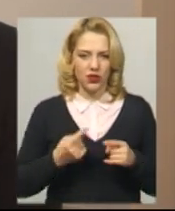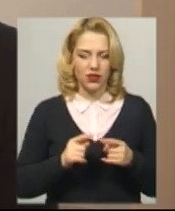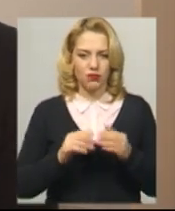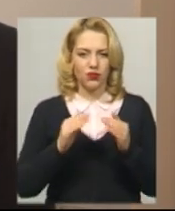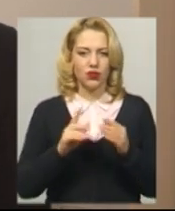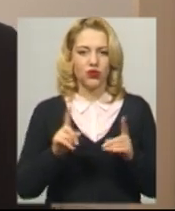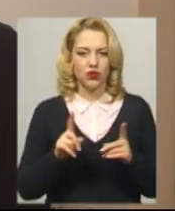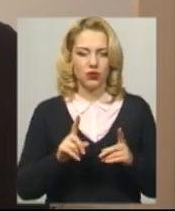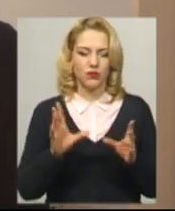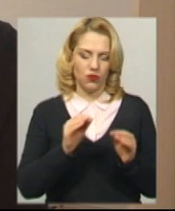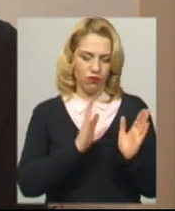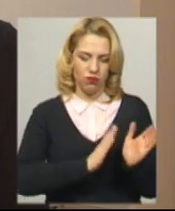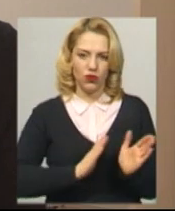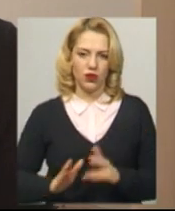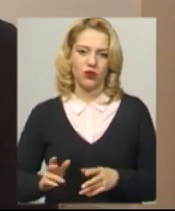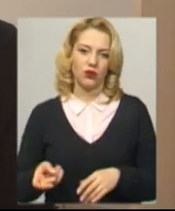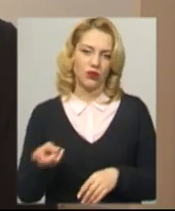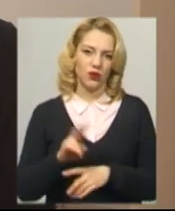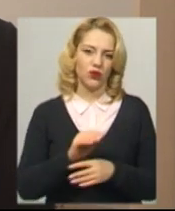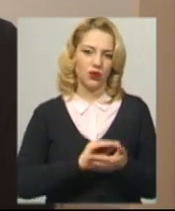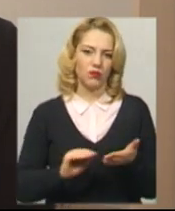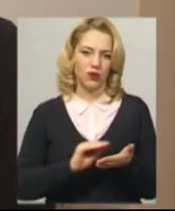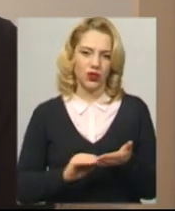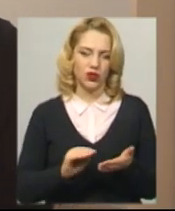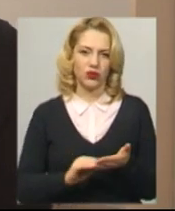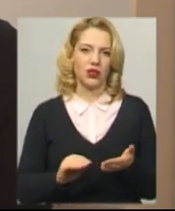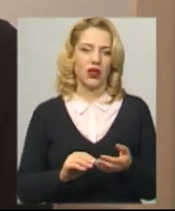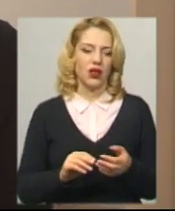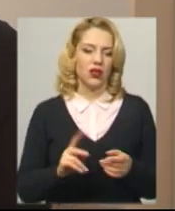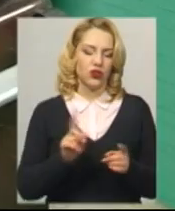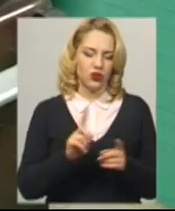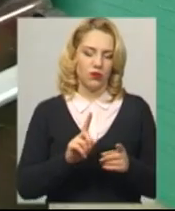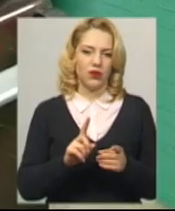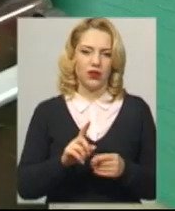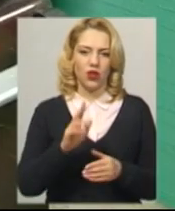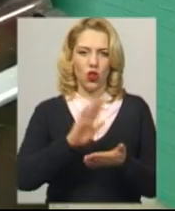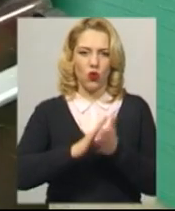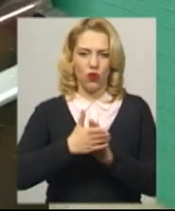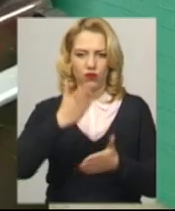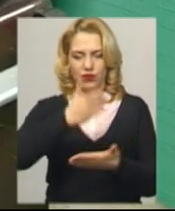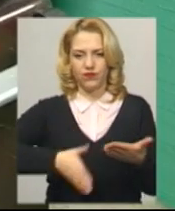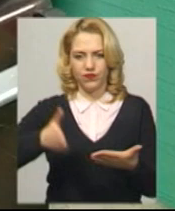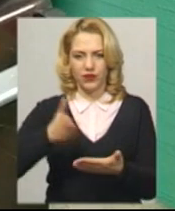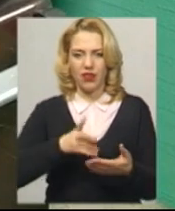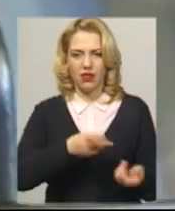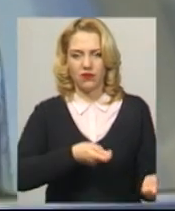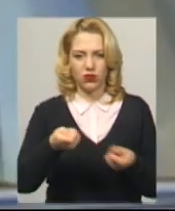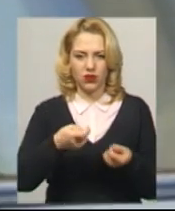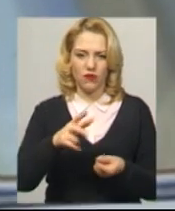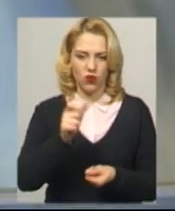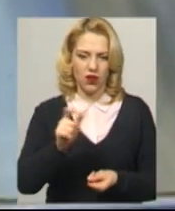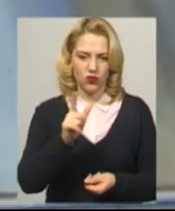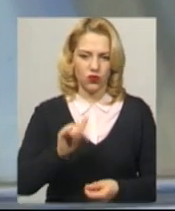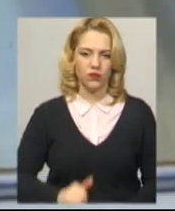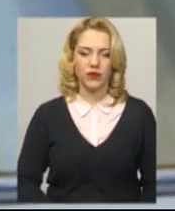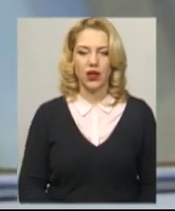аби привести все у відповідність, приходять, пишуть заяву про розірвання договору на розподіл газу. Повторно ж газифікувати помешкання коштуватиме